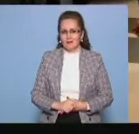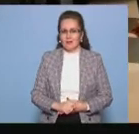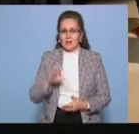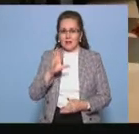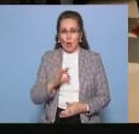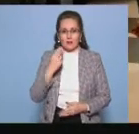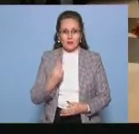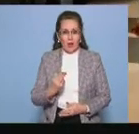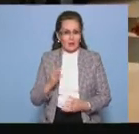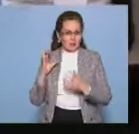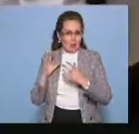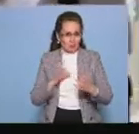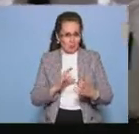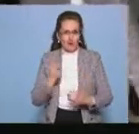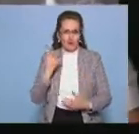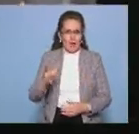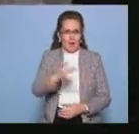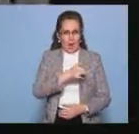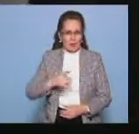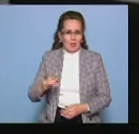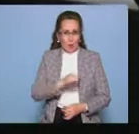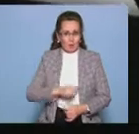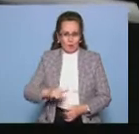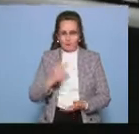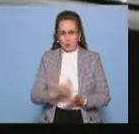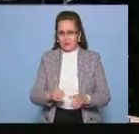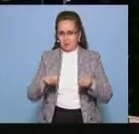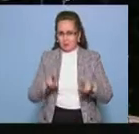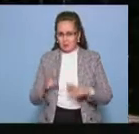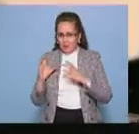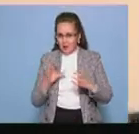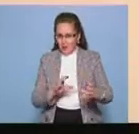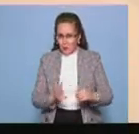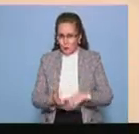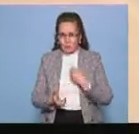Социальный транспорт. Еще 4 района республики получили спецтехнику.